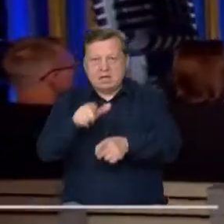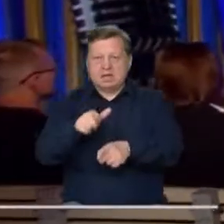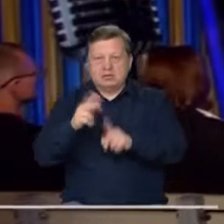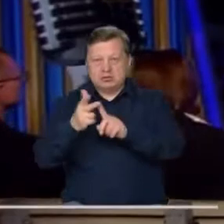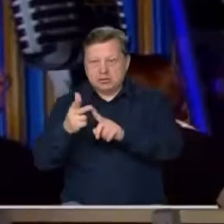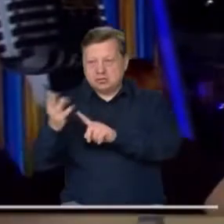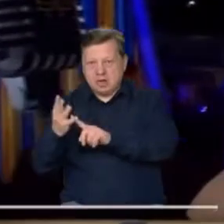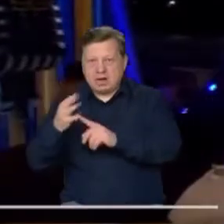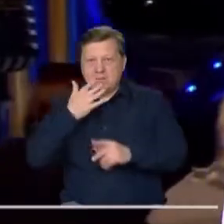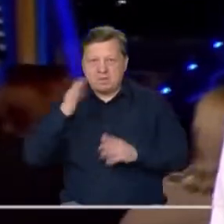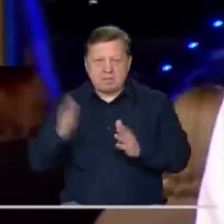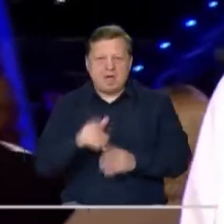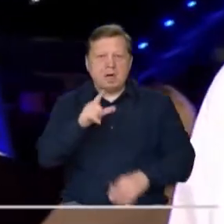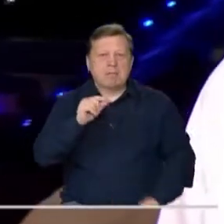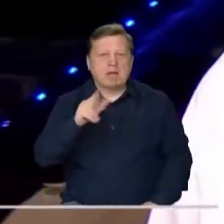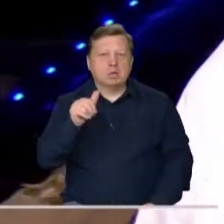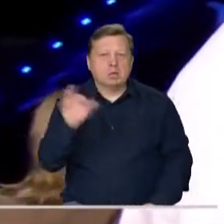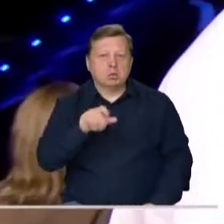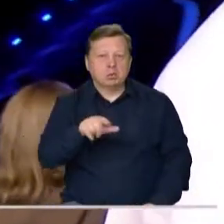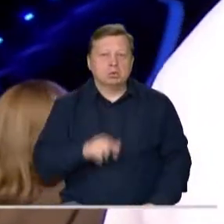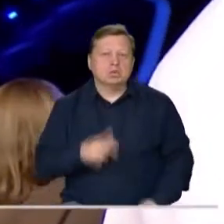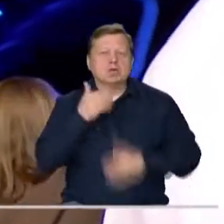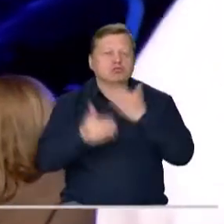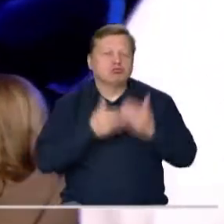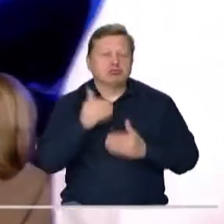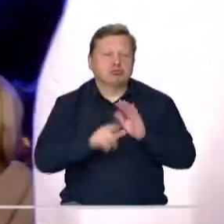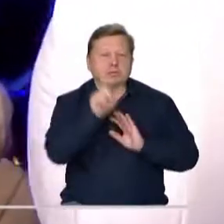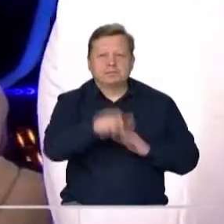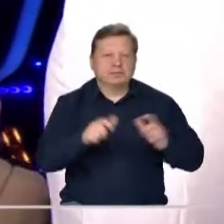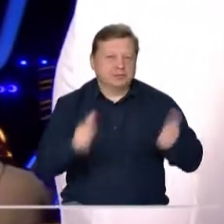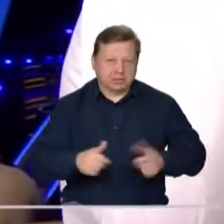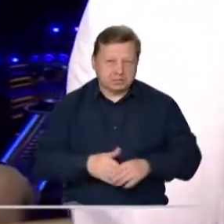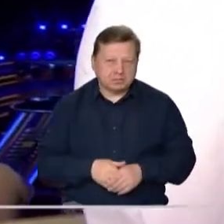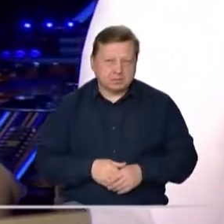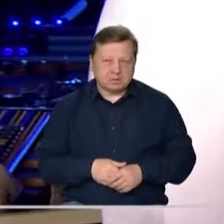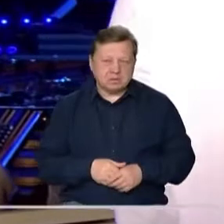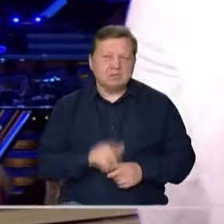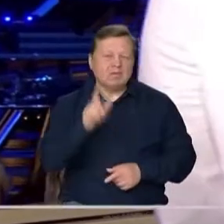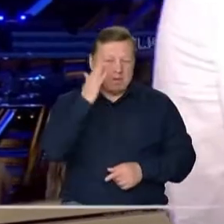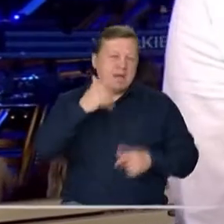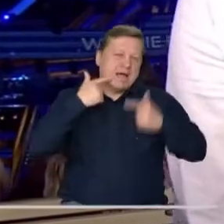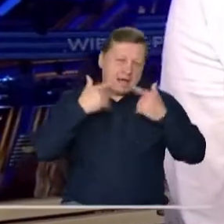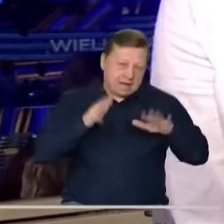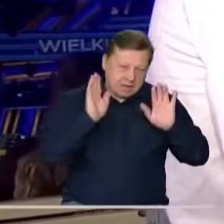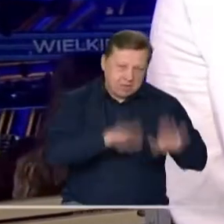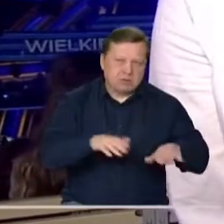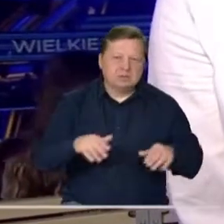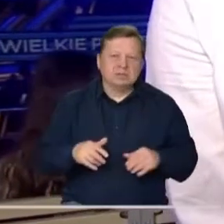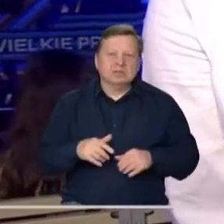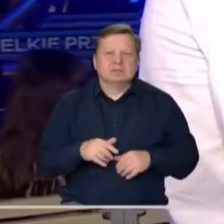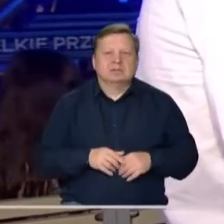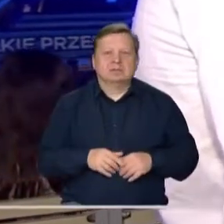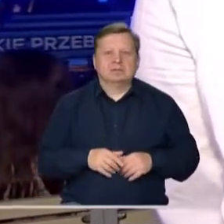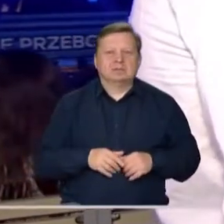trzeciej i czwartej. A czego Pectusom życzyć, oprócz tej radości, bo mam wrażenie, że tego